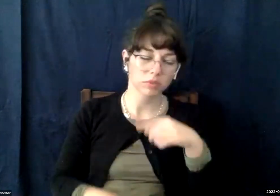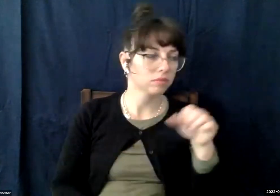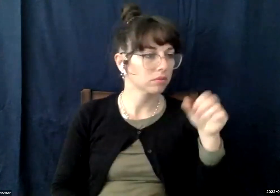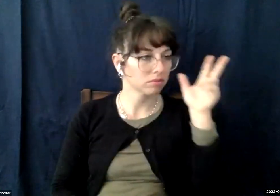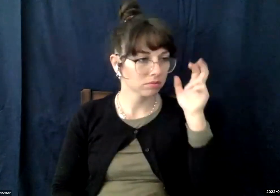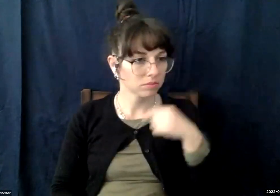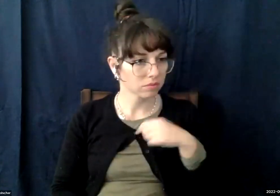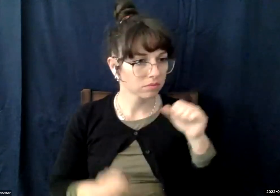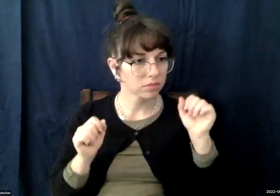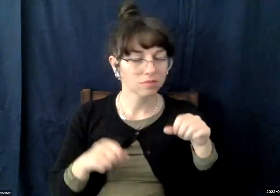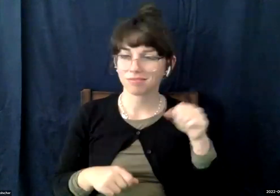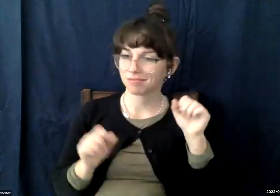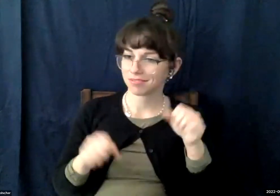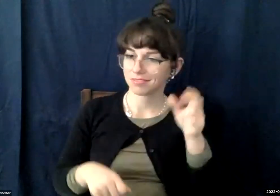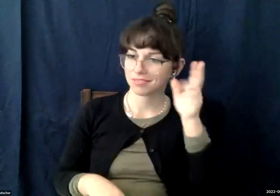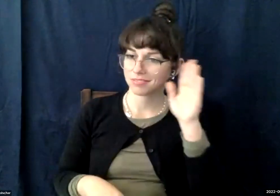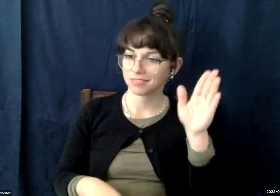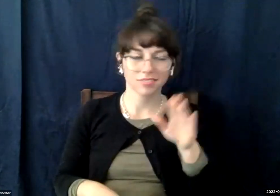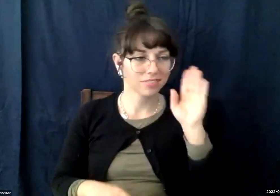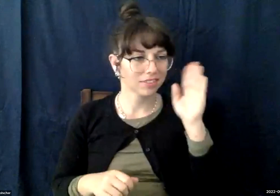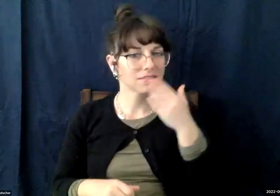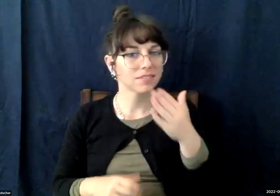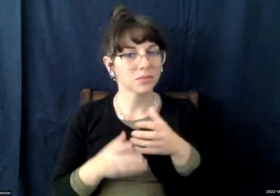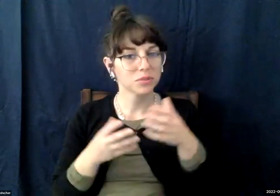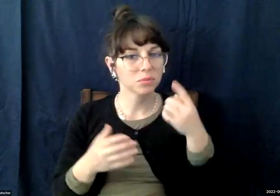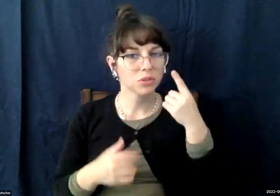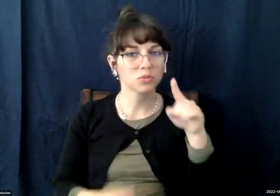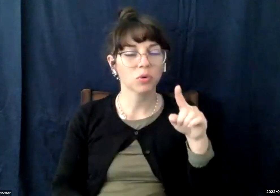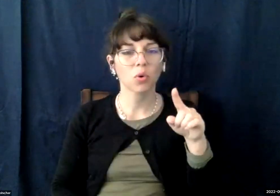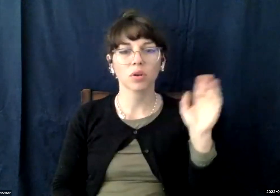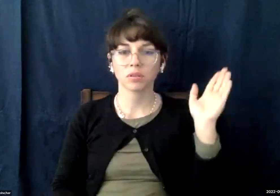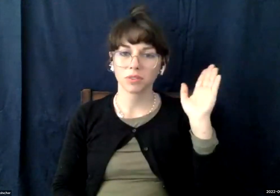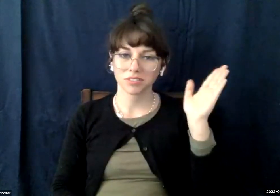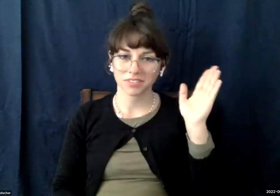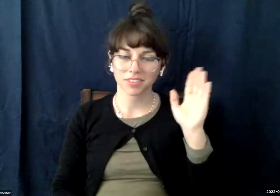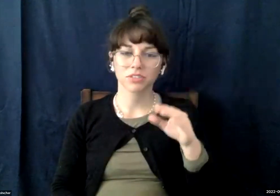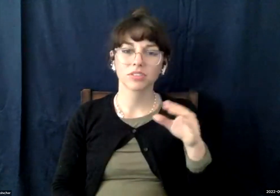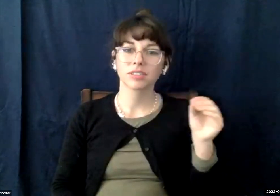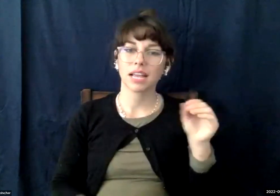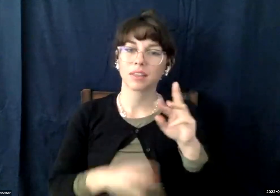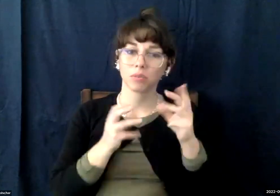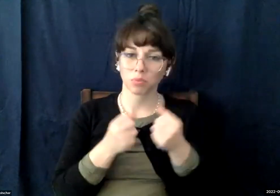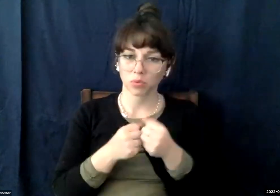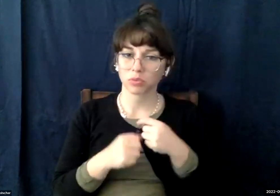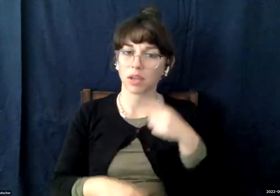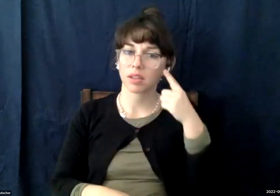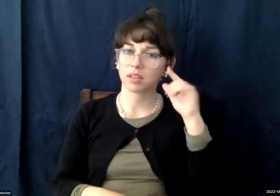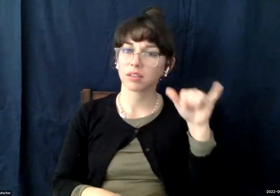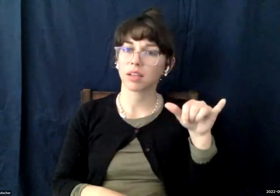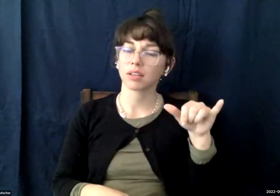me? Yes. Hi. Hi. Thank you so much for the presentation and the workshop. I think it's just